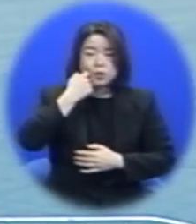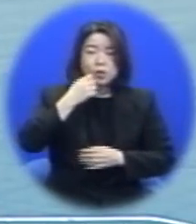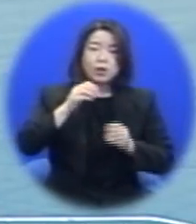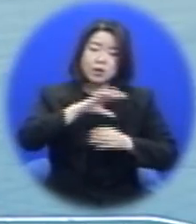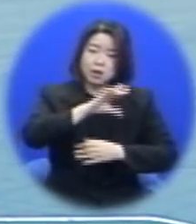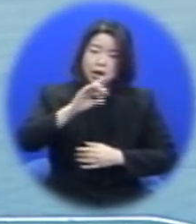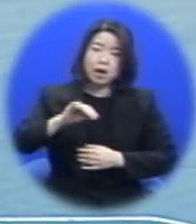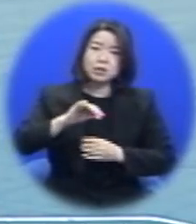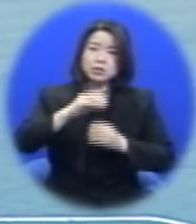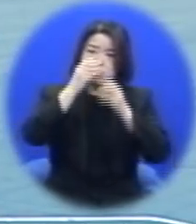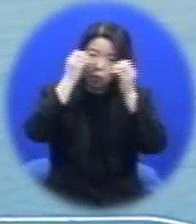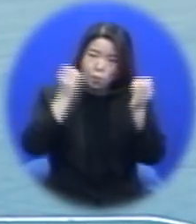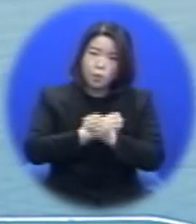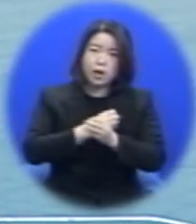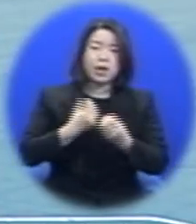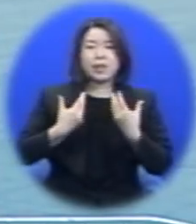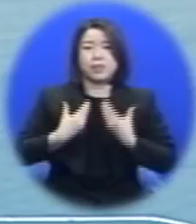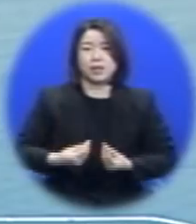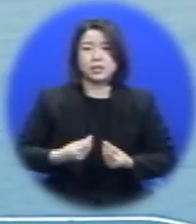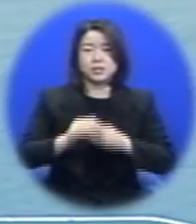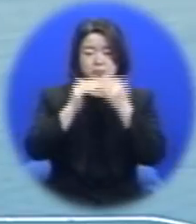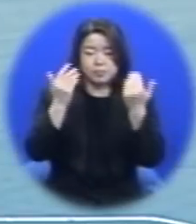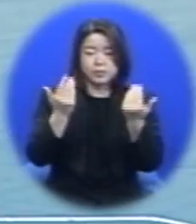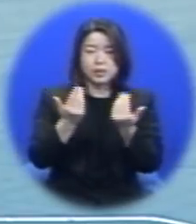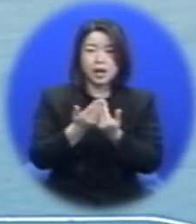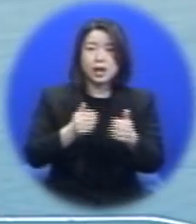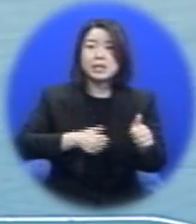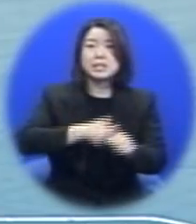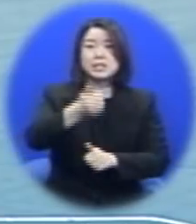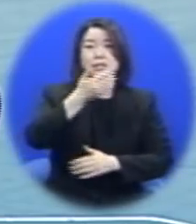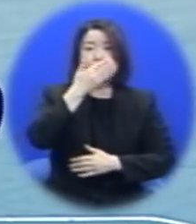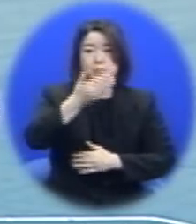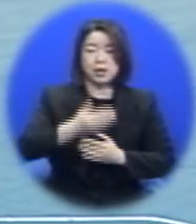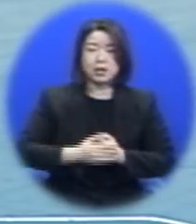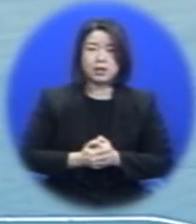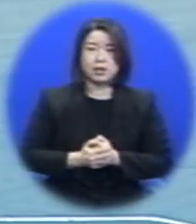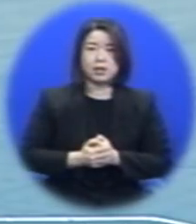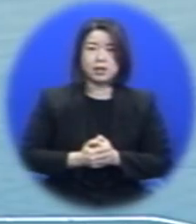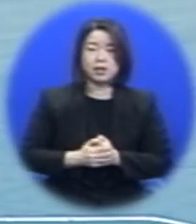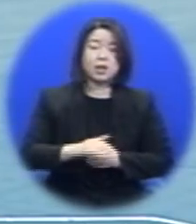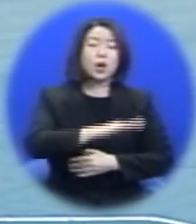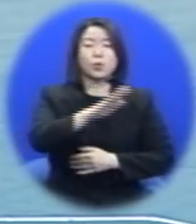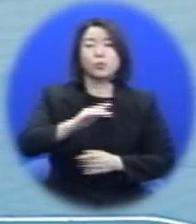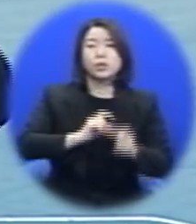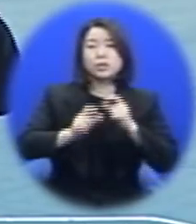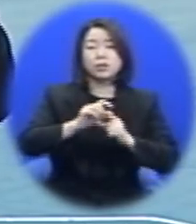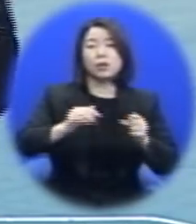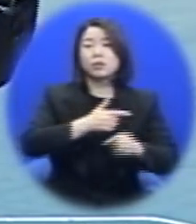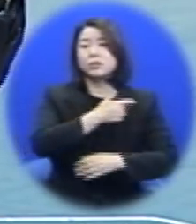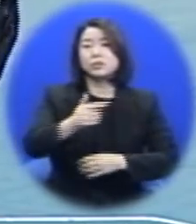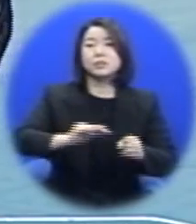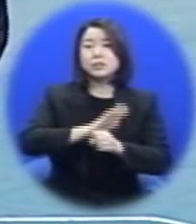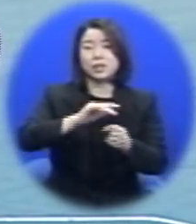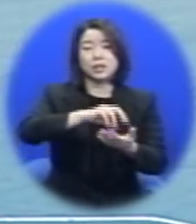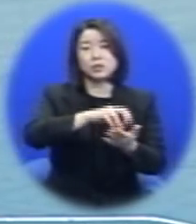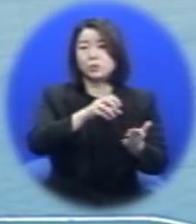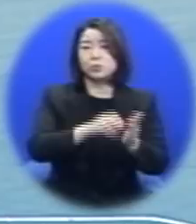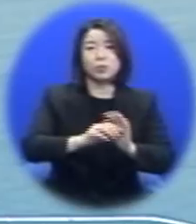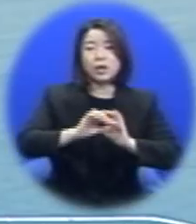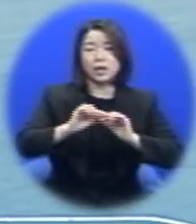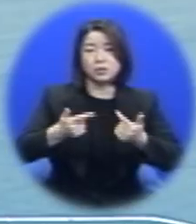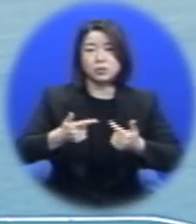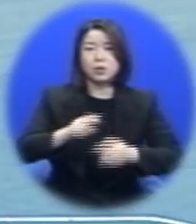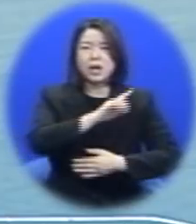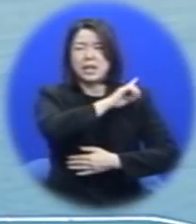오해도 낙심도 다 이겨나잖아요. 근데 우리는요, 더 큰 사랑 정도가 아니고 가장 큰 사랑을 가지고